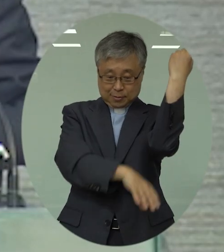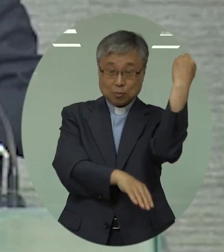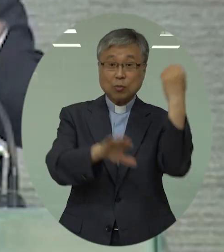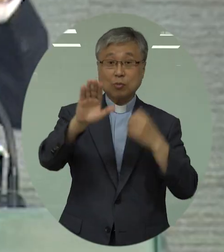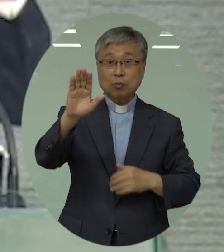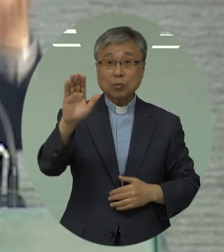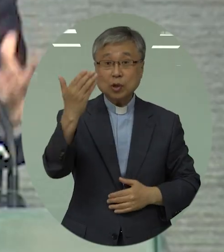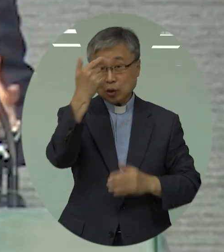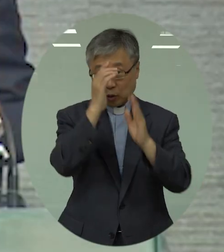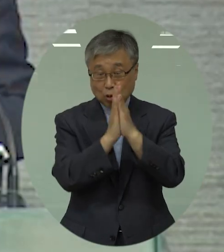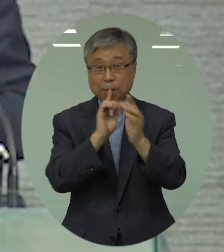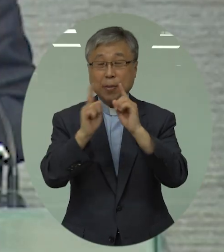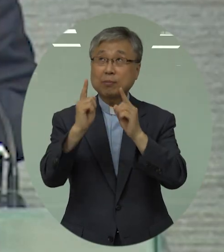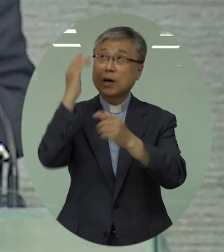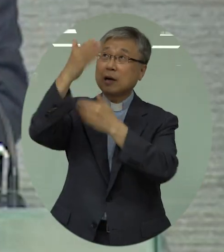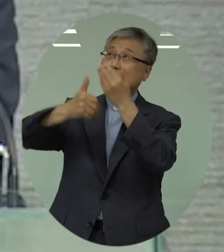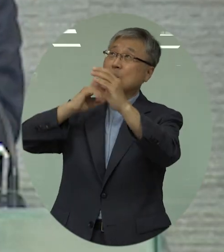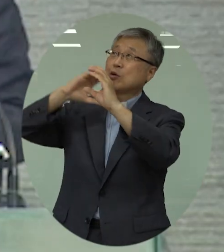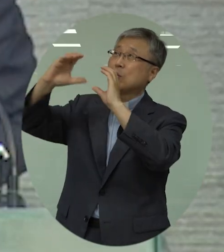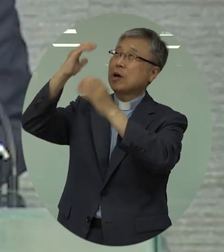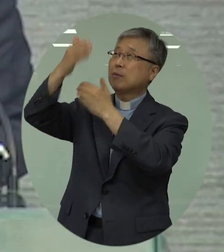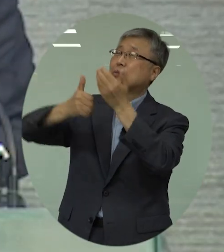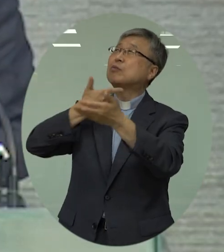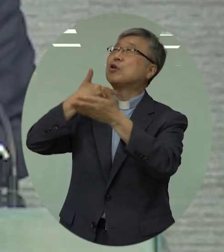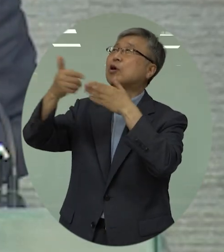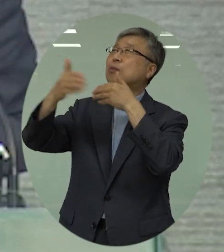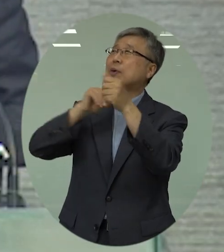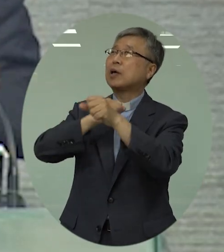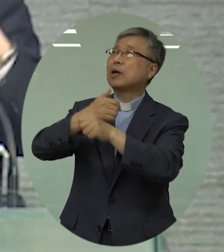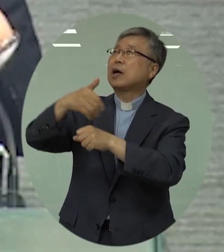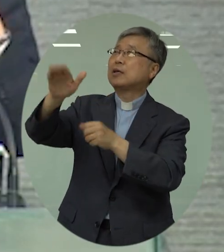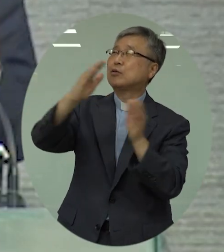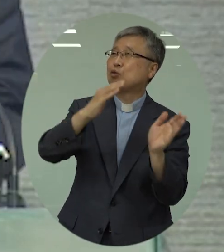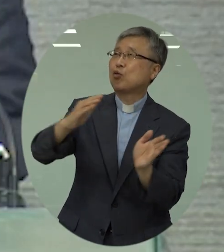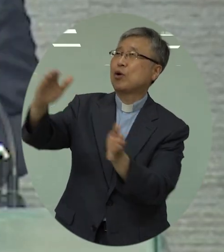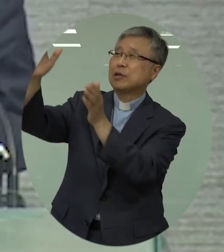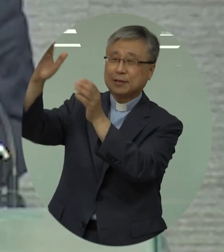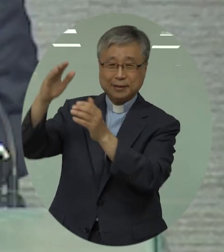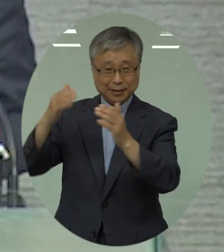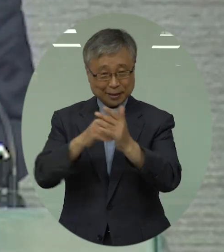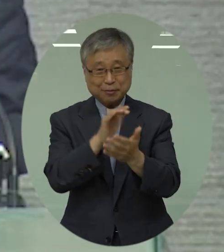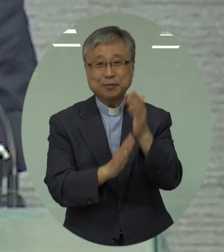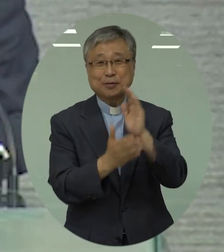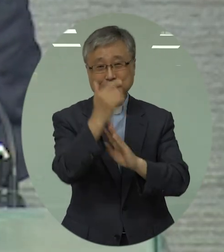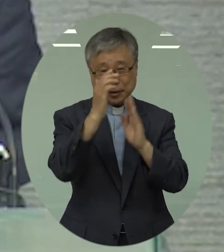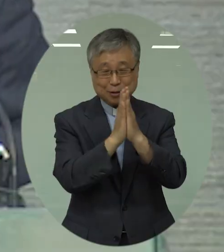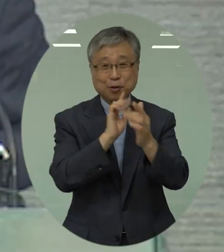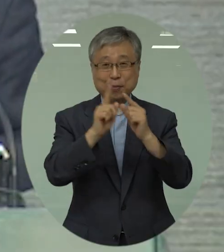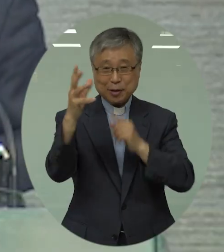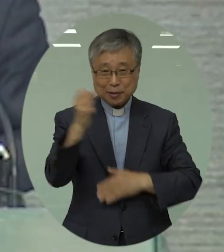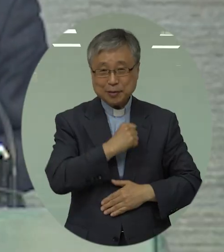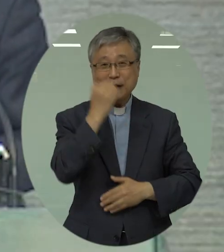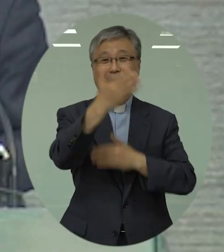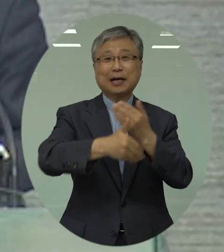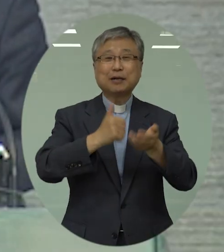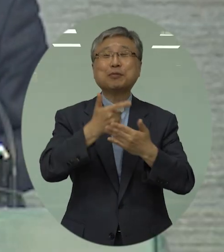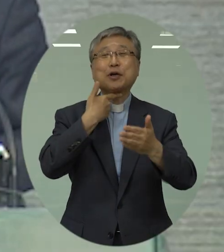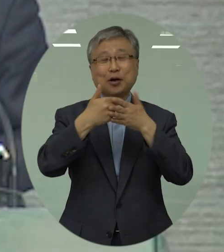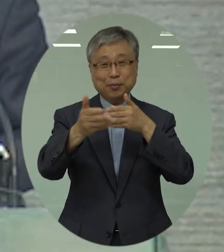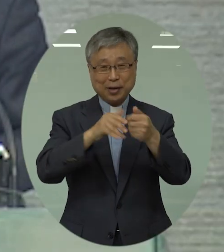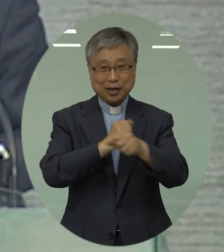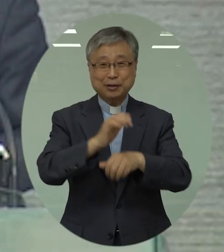말씀으로 하나님과 소통하며 하나님을 경험해가는 과정이에요. 그러니까 끊임없이 기도와 말씀으로 하나님을 경험해가야 한단